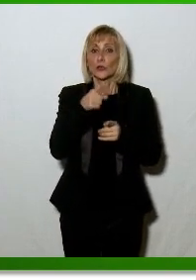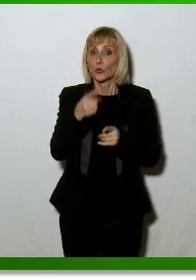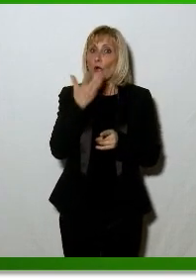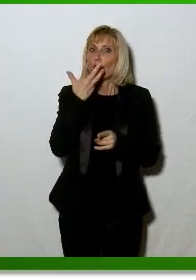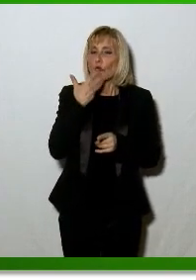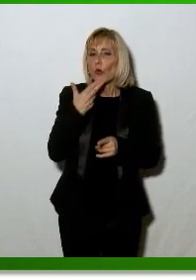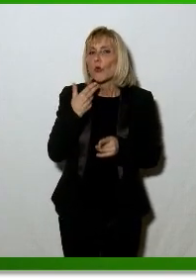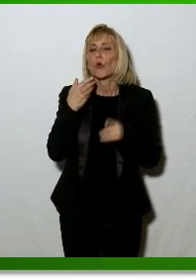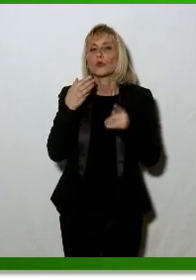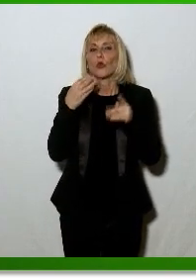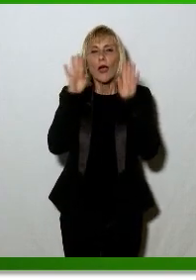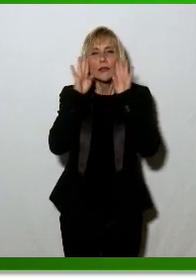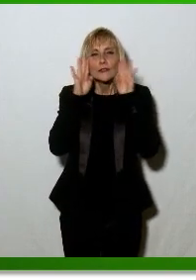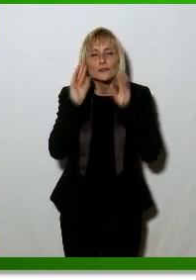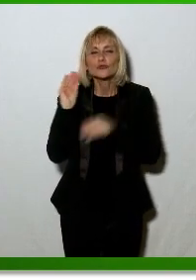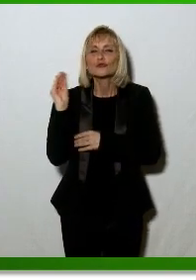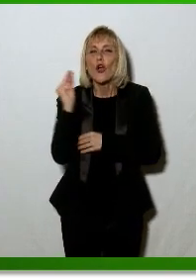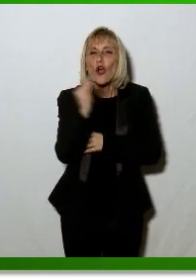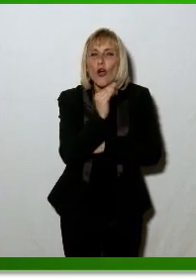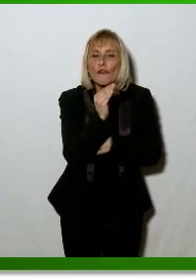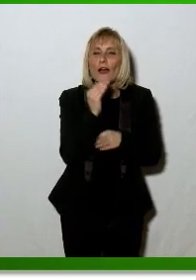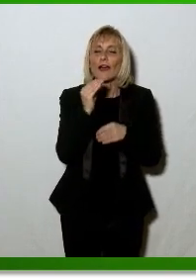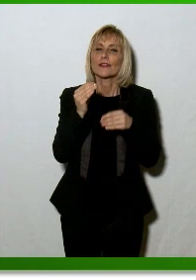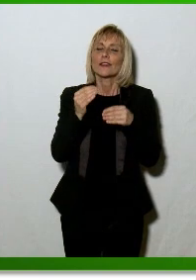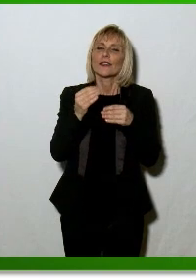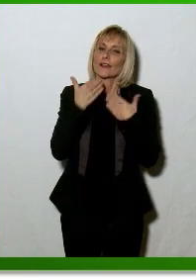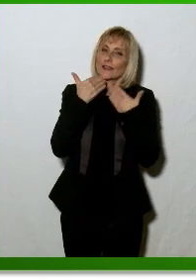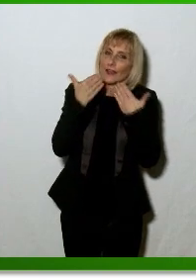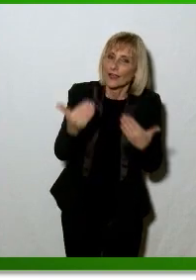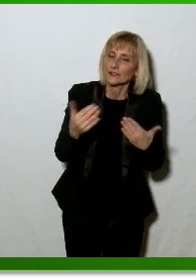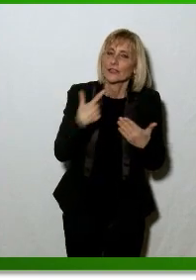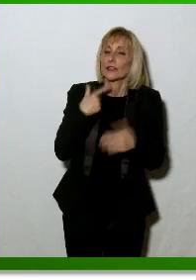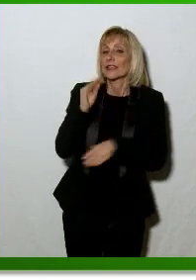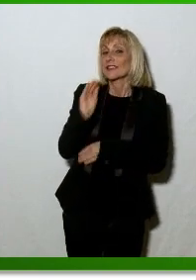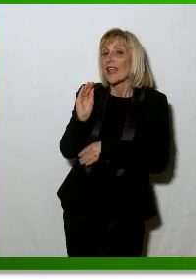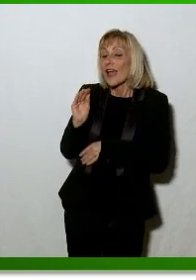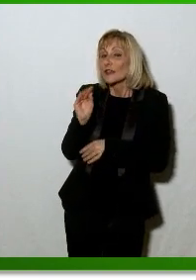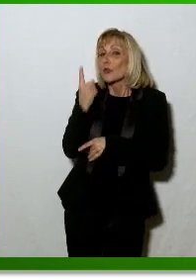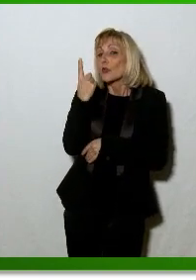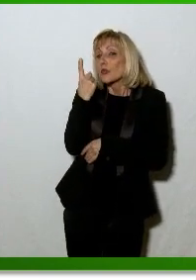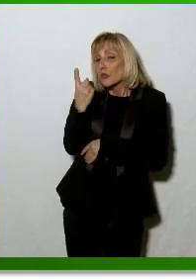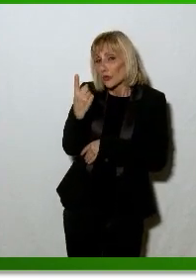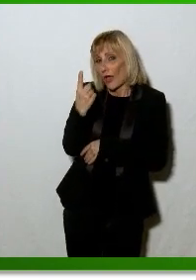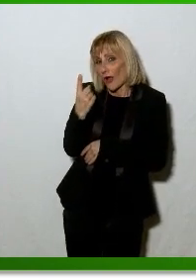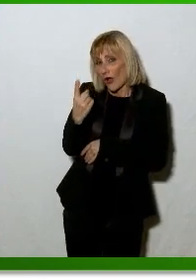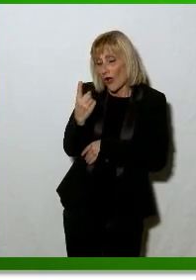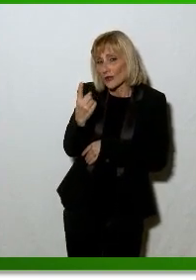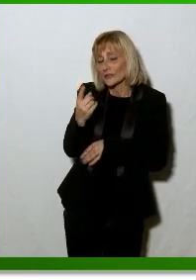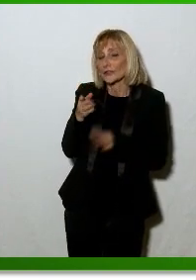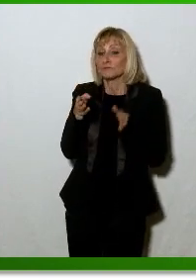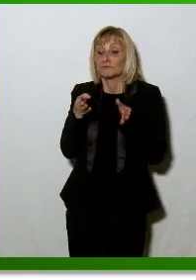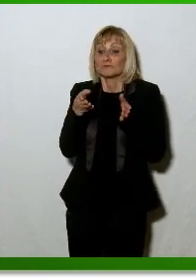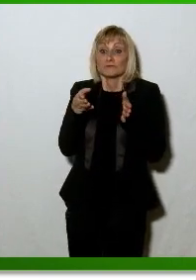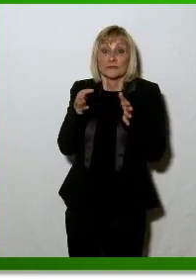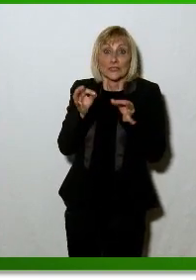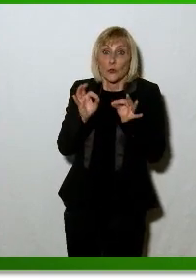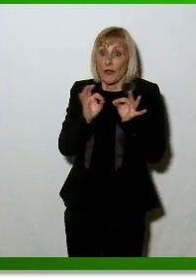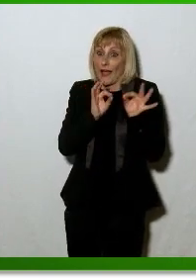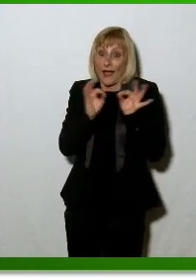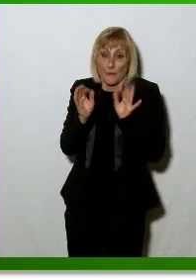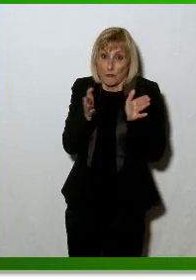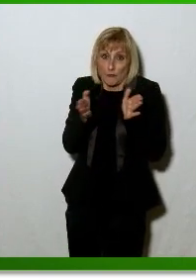voluto dedicare ai giovani amministratori Ecco ti chiedo una cosa Antonio Quando arriverà il momento di un